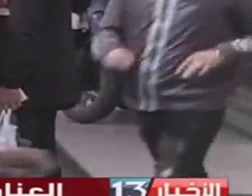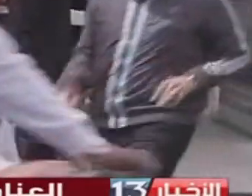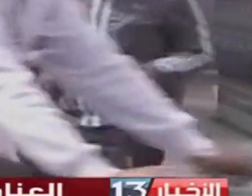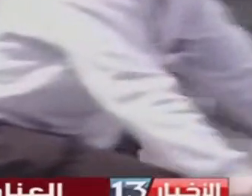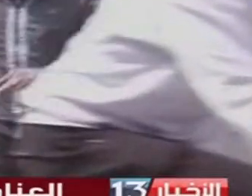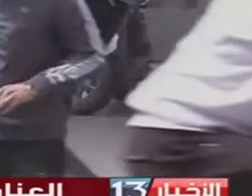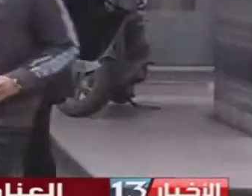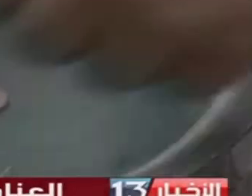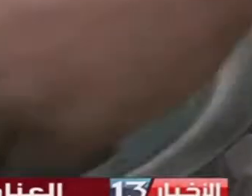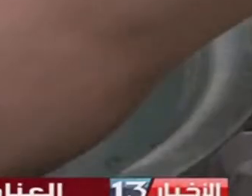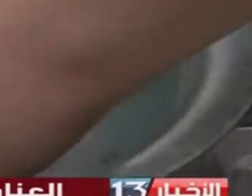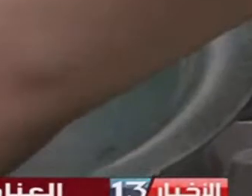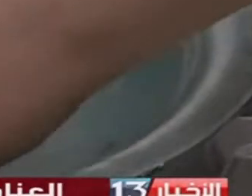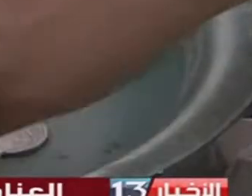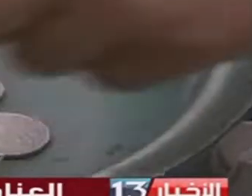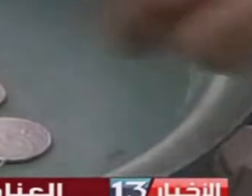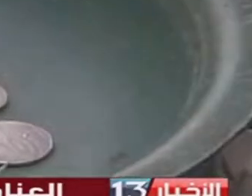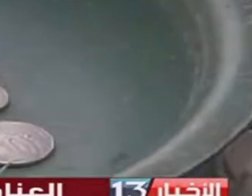مقدره التونسيين